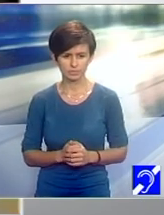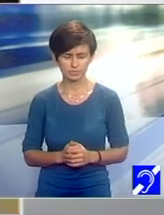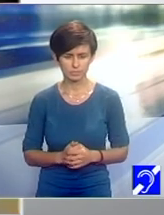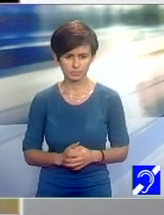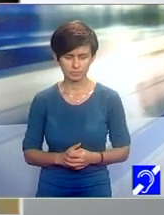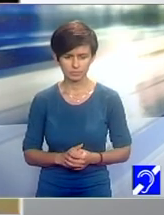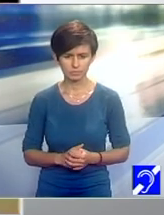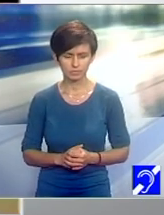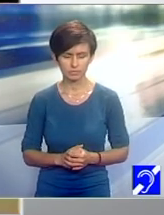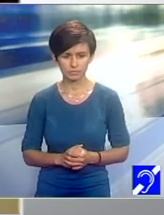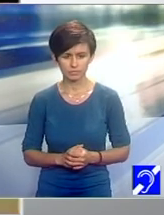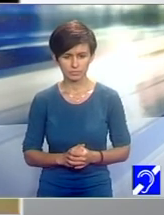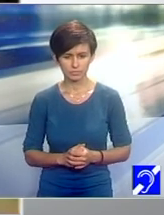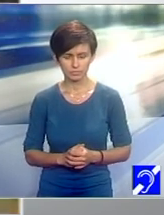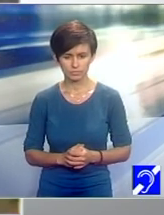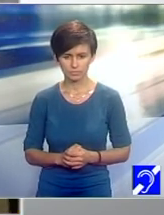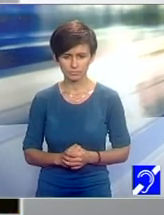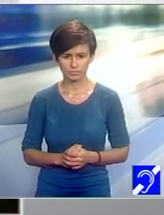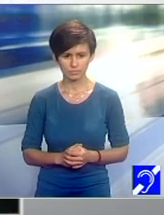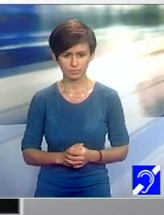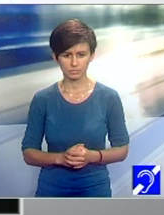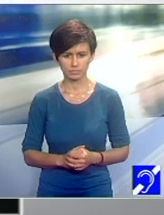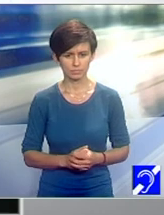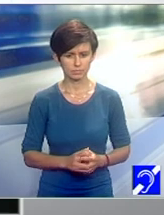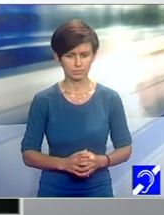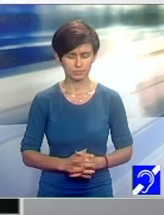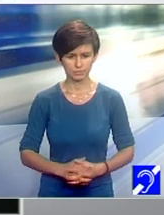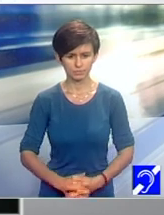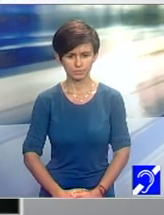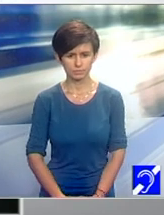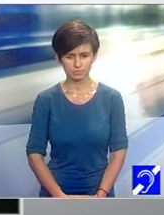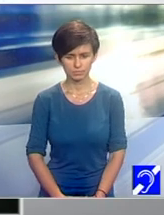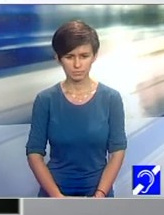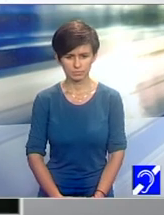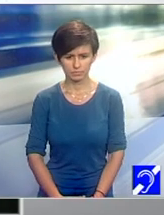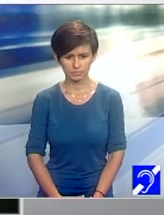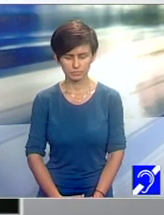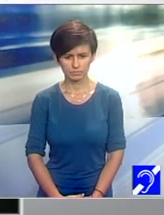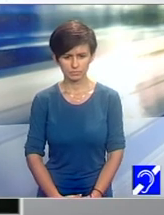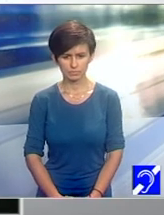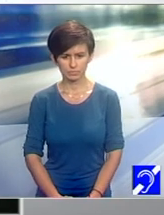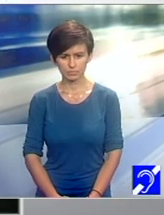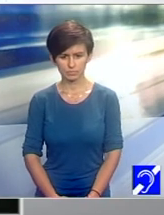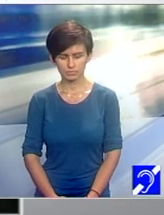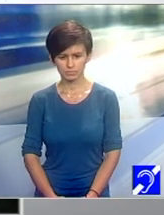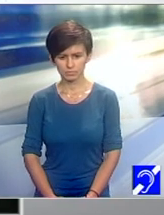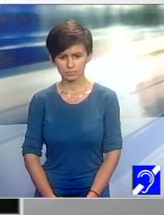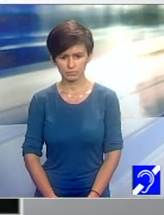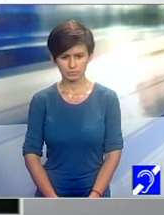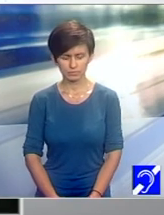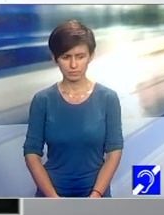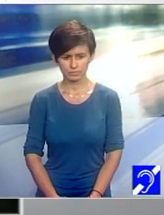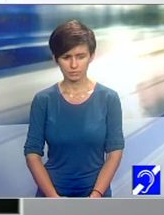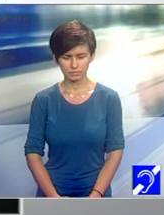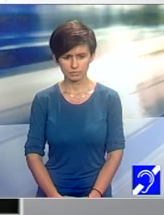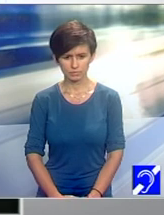our dearest researchers and we really appreciate his deeds in the